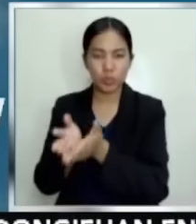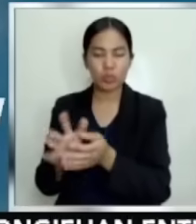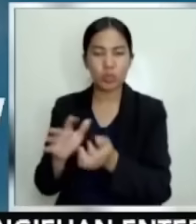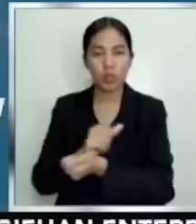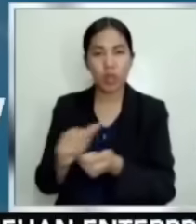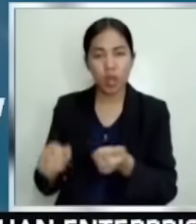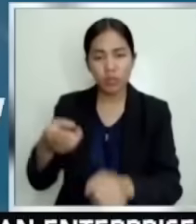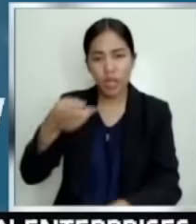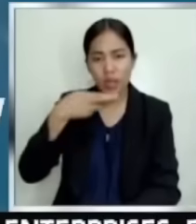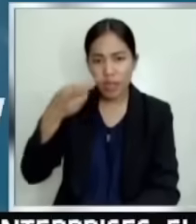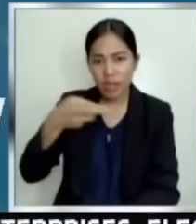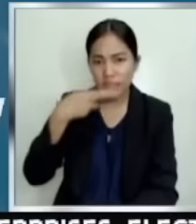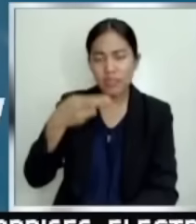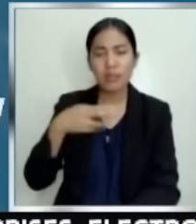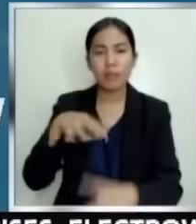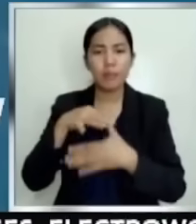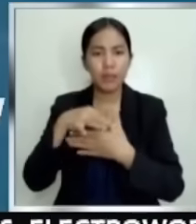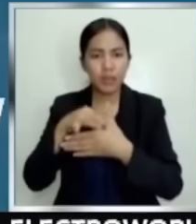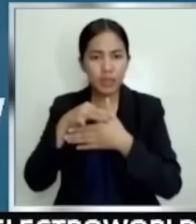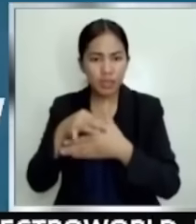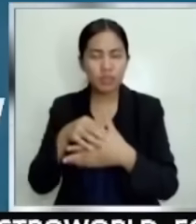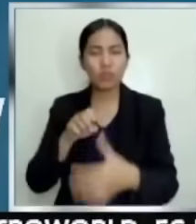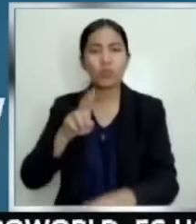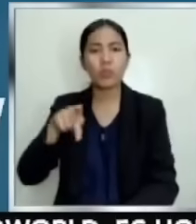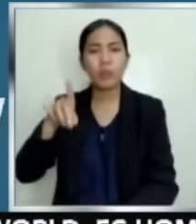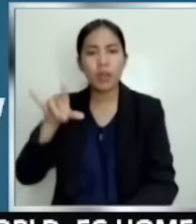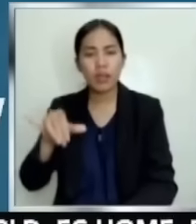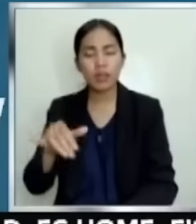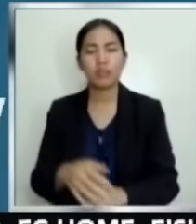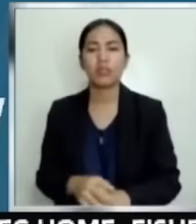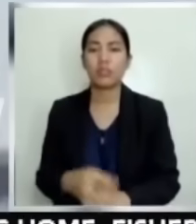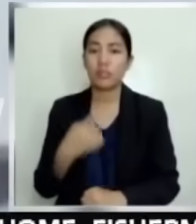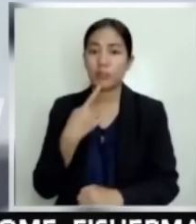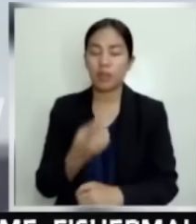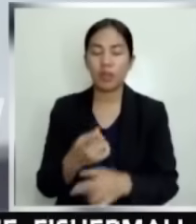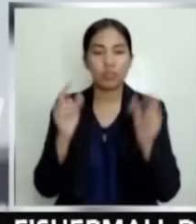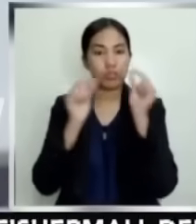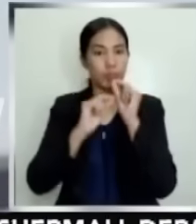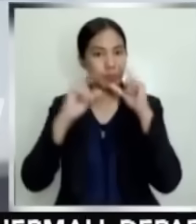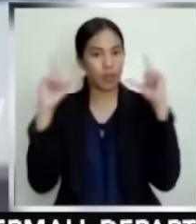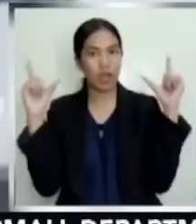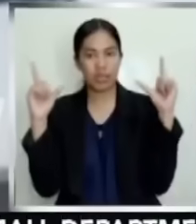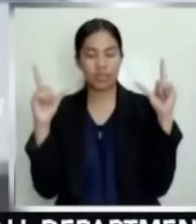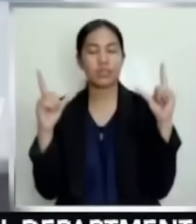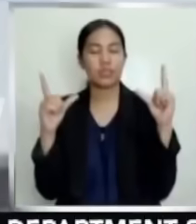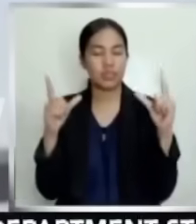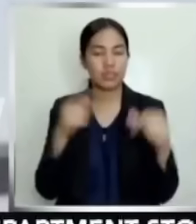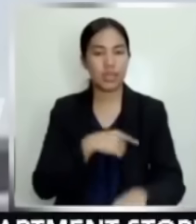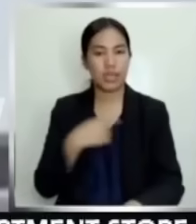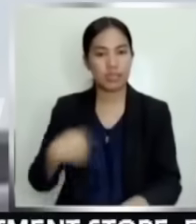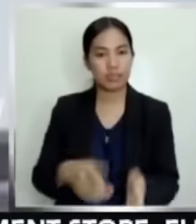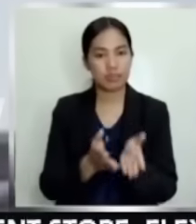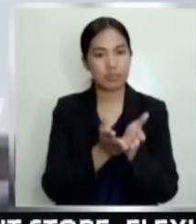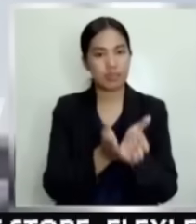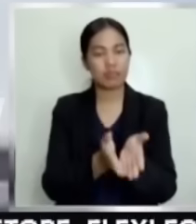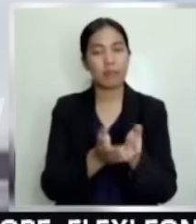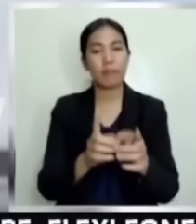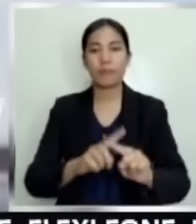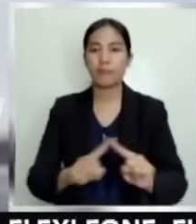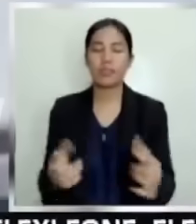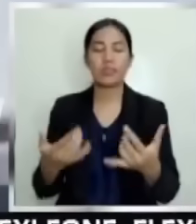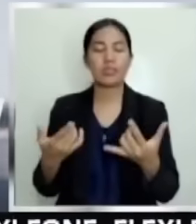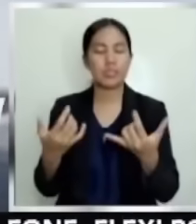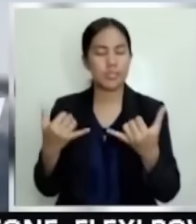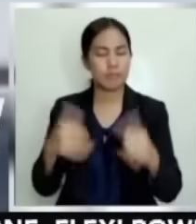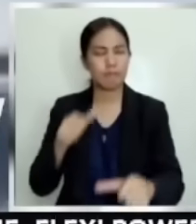supply. Aminado ang mga crew ng barko na bagamat sila'y nagulat sa paglapit ng mga Chinese, hindi sila natinag sa kanilang misyon. Yun nga